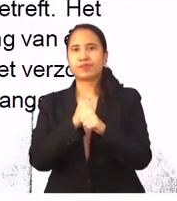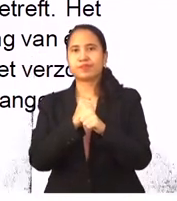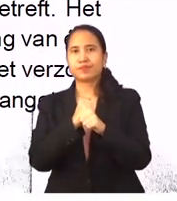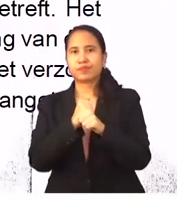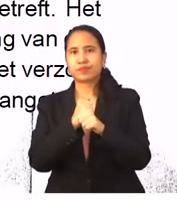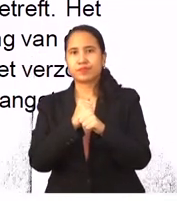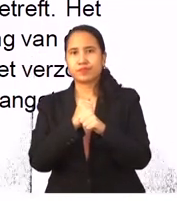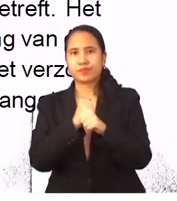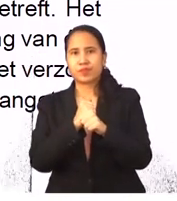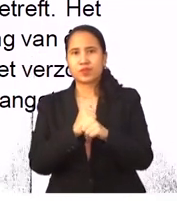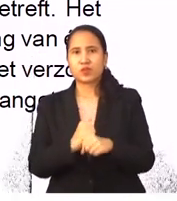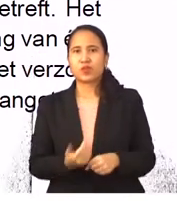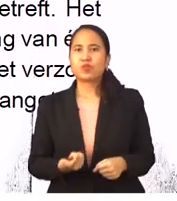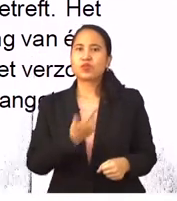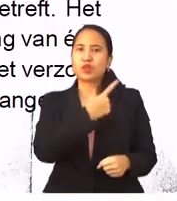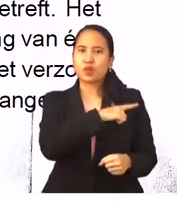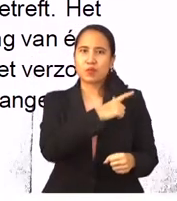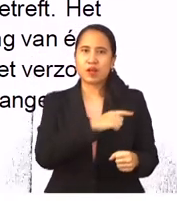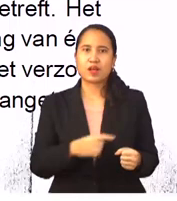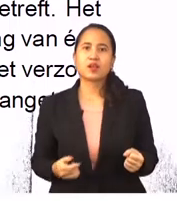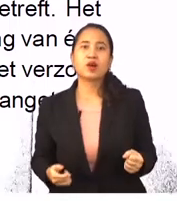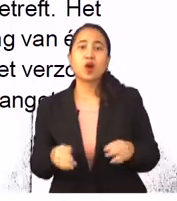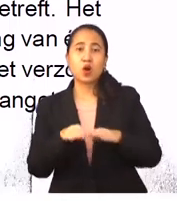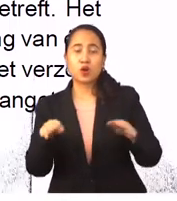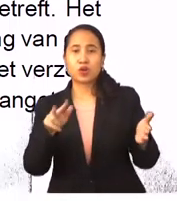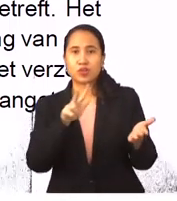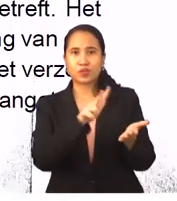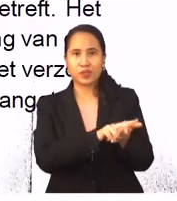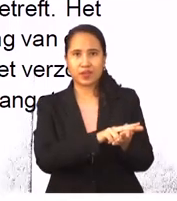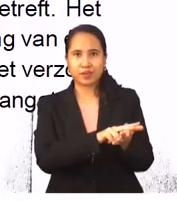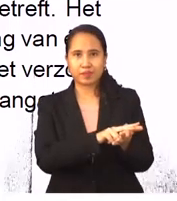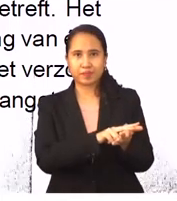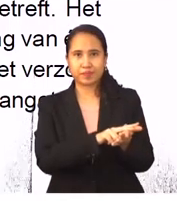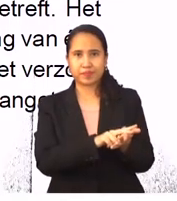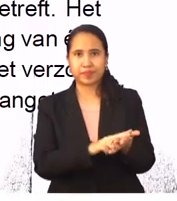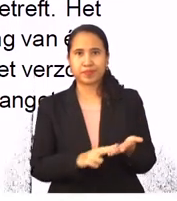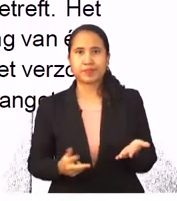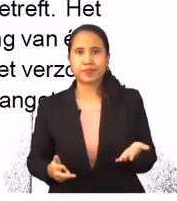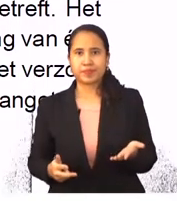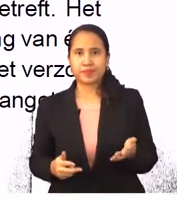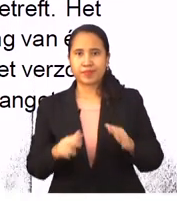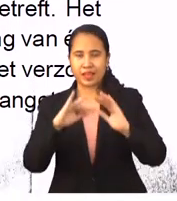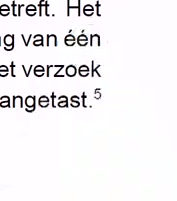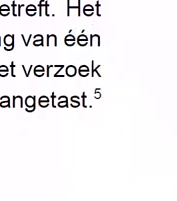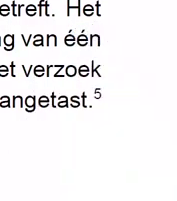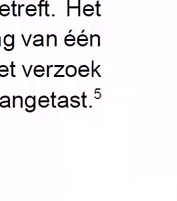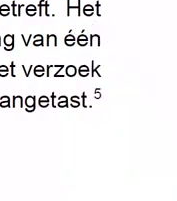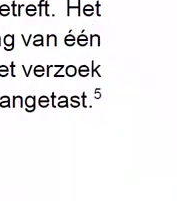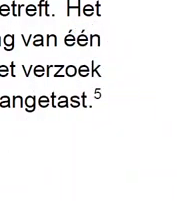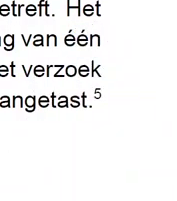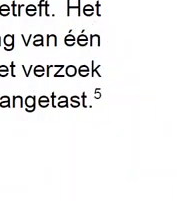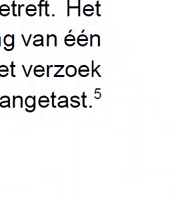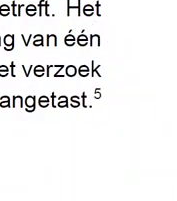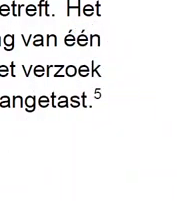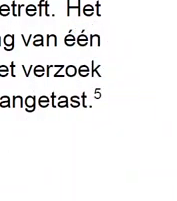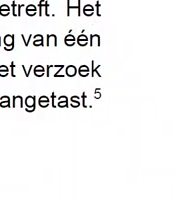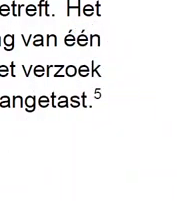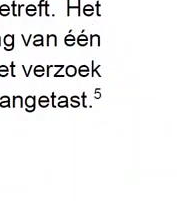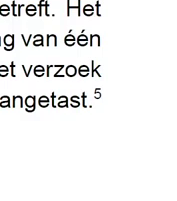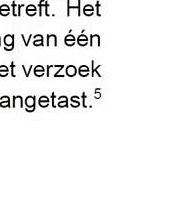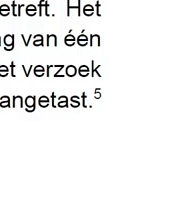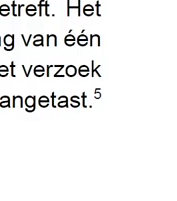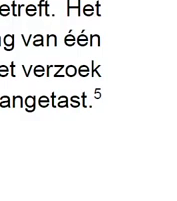van de klassieke grondrechten in hoofdstuk 5 van de grondwet kan in ieder geval in het algemeen van worden uitgegaan dat